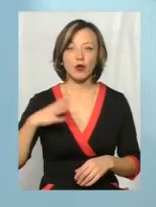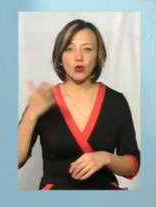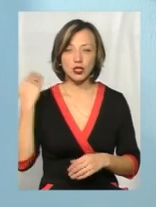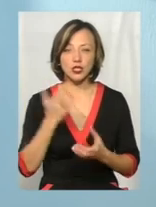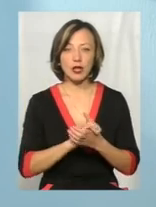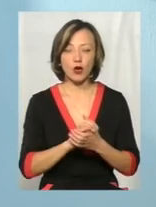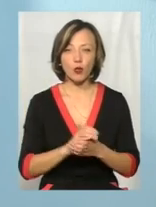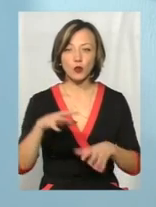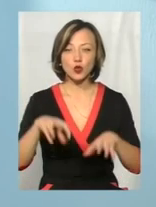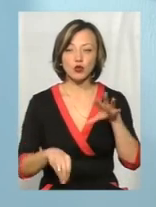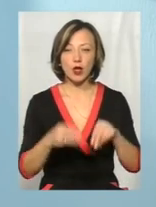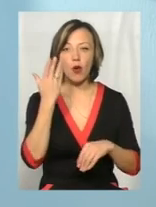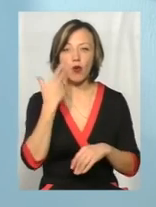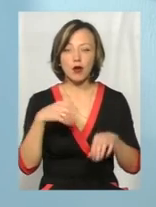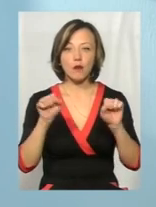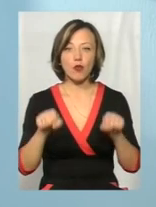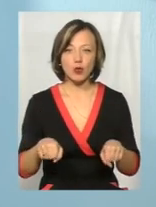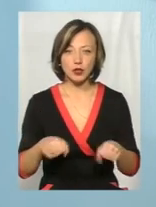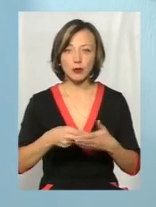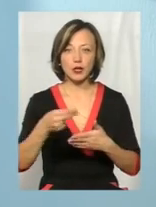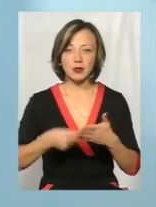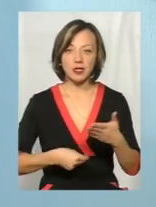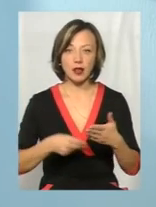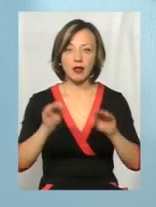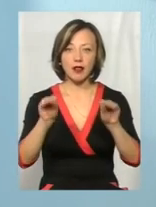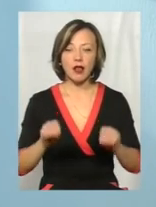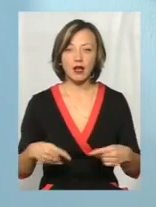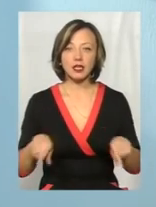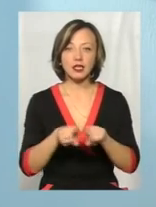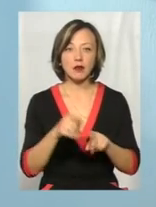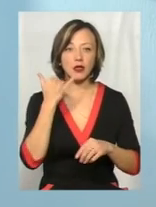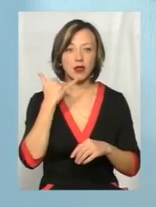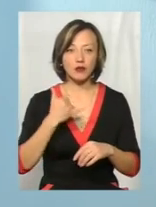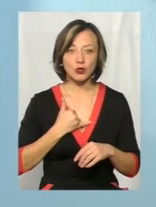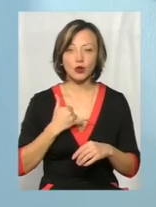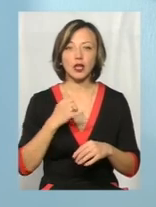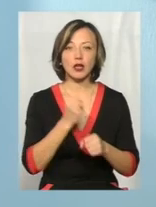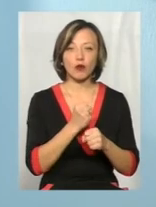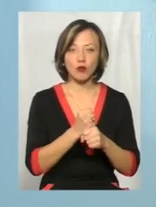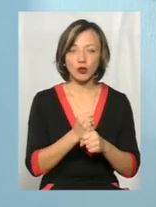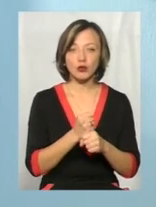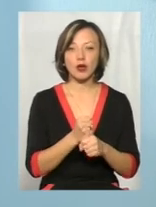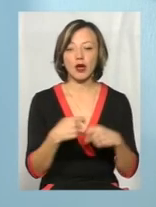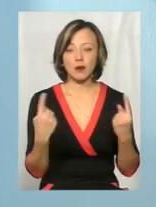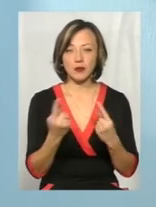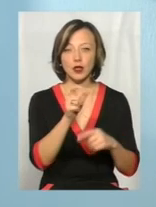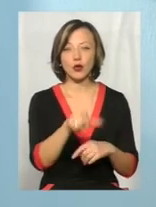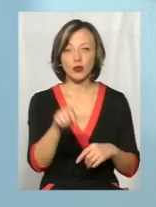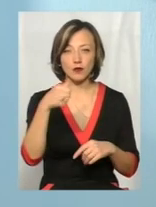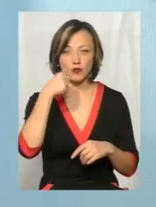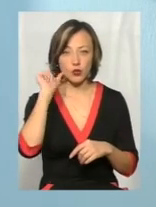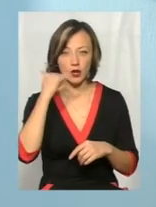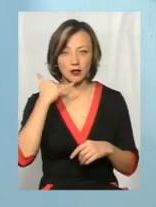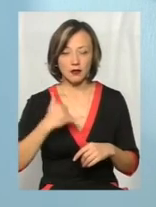знайомі, сусіди, вже коли можна буде підписати декларацію. І так само телефонують і на роботу пересічні пацієнти. Буквально